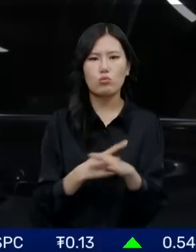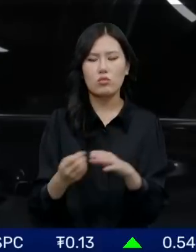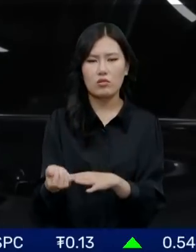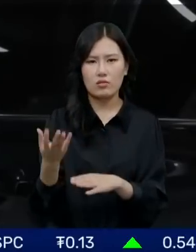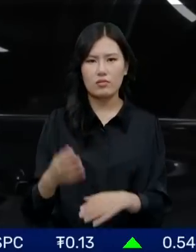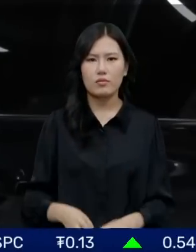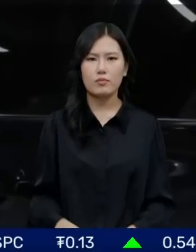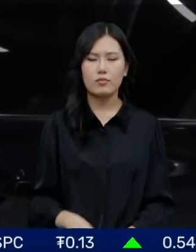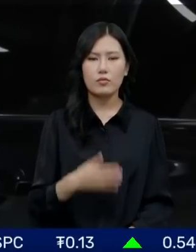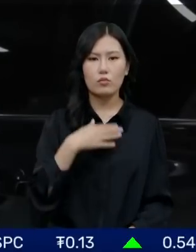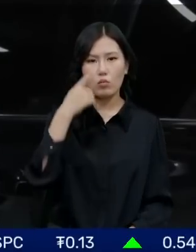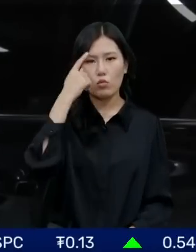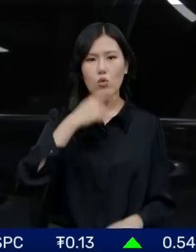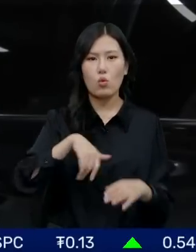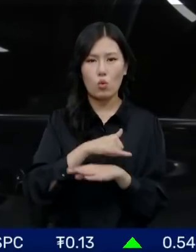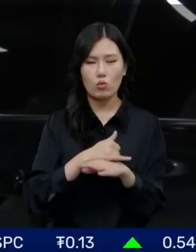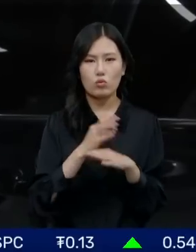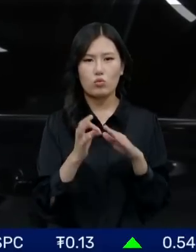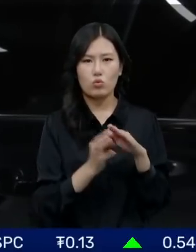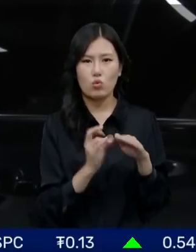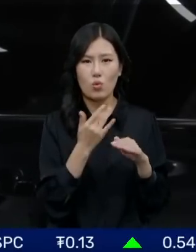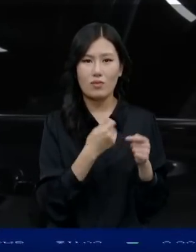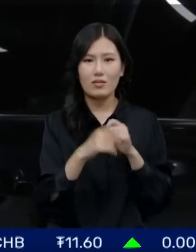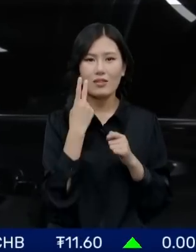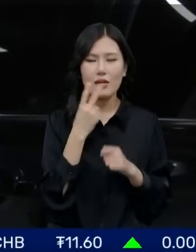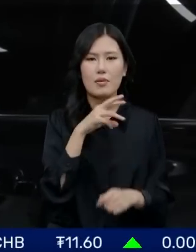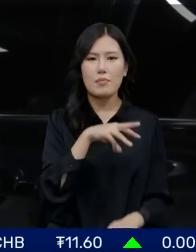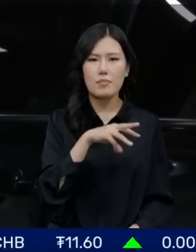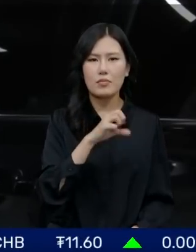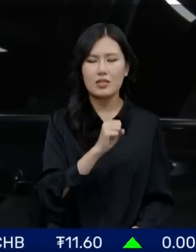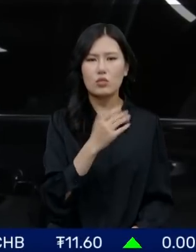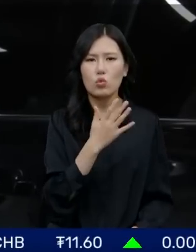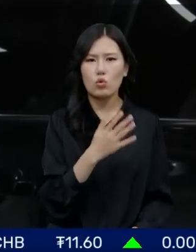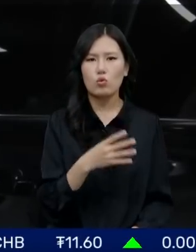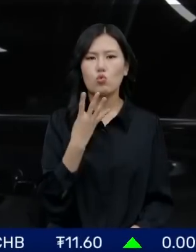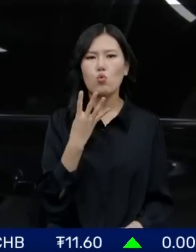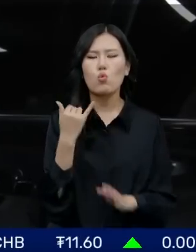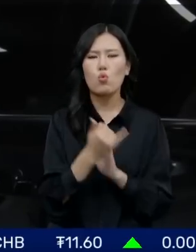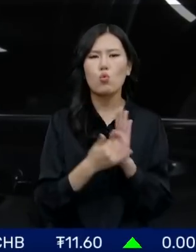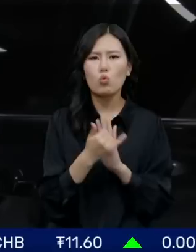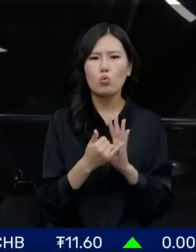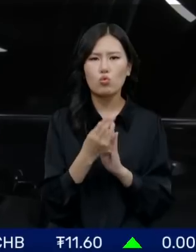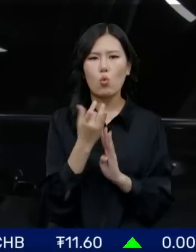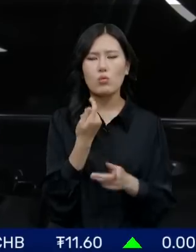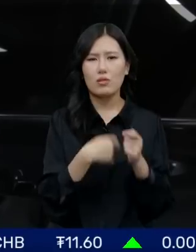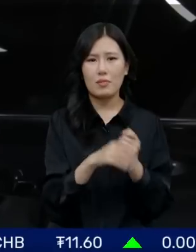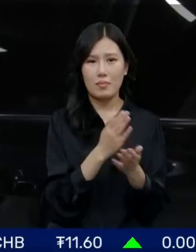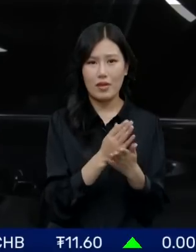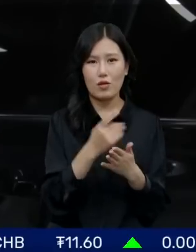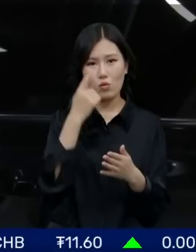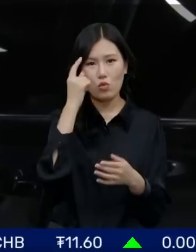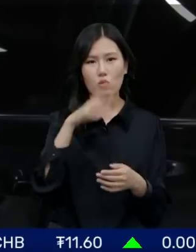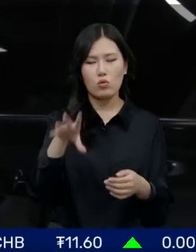Аах одоо манай Монголын нөхцөл зарагж байгаа дугуйнууд дандаа МС буюу өвөл зоны дөрвөн удирлын дугуй гэж явагдал. Тэгээд тийм болох төр манай монголчууд